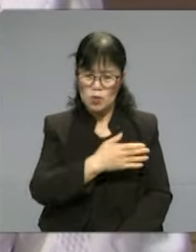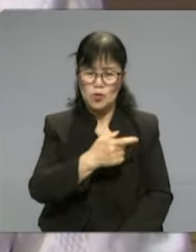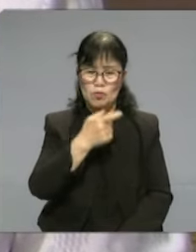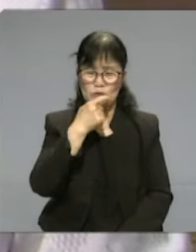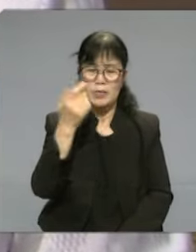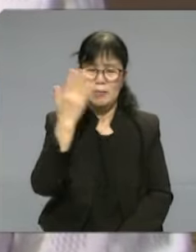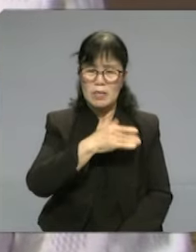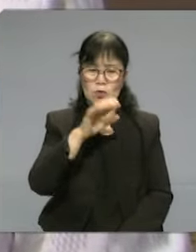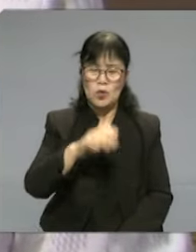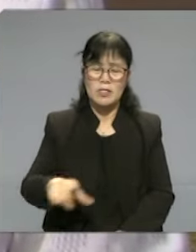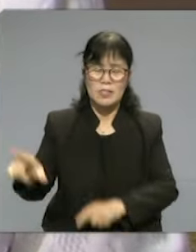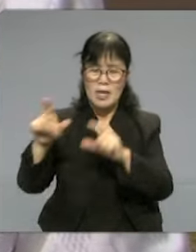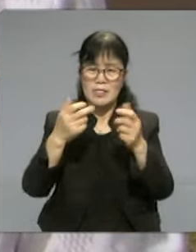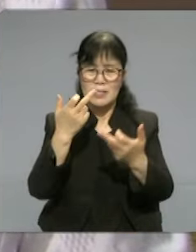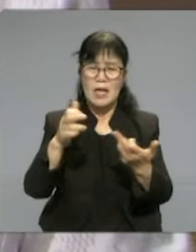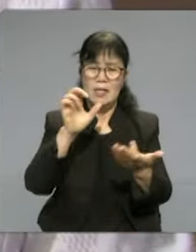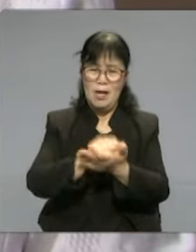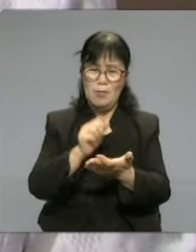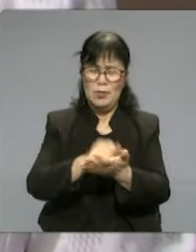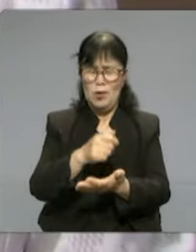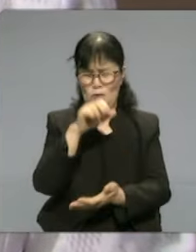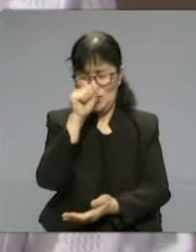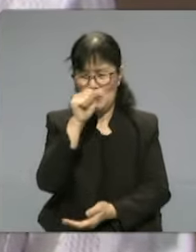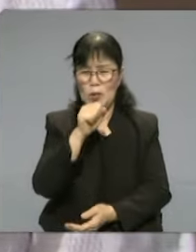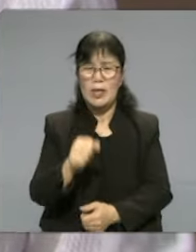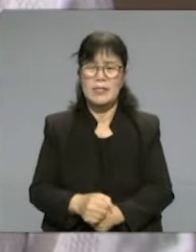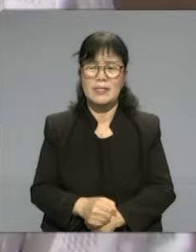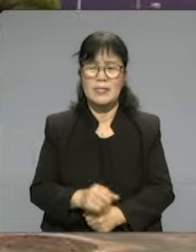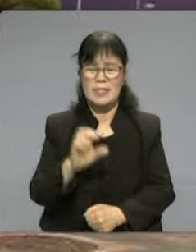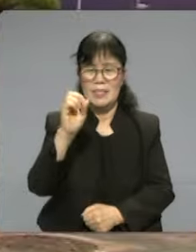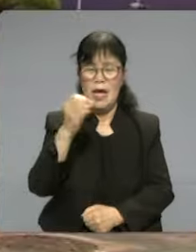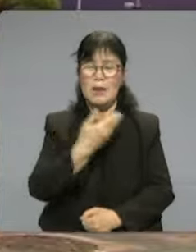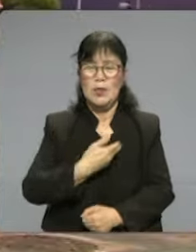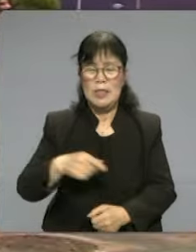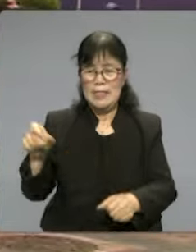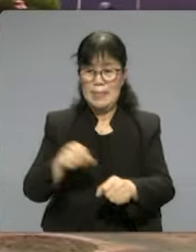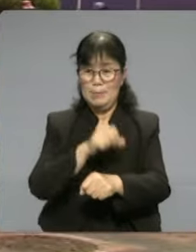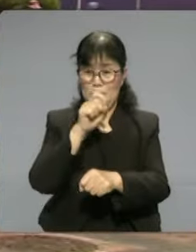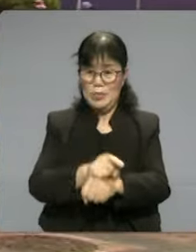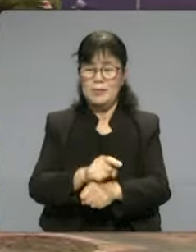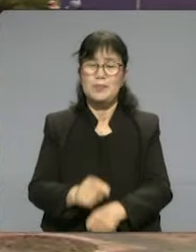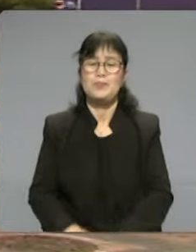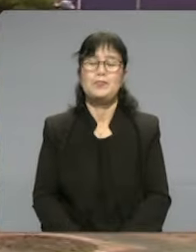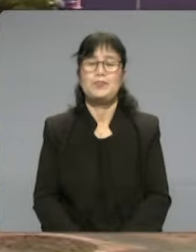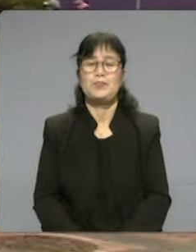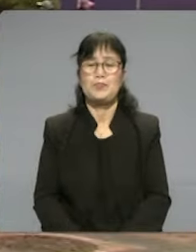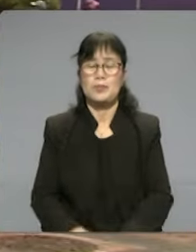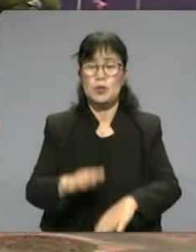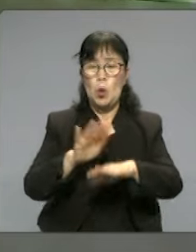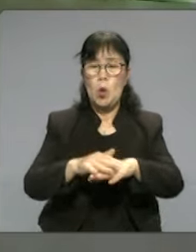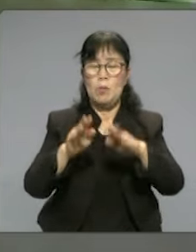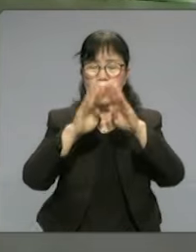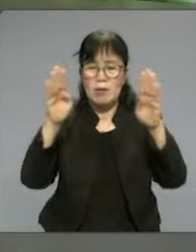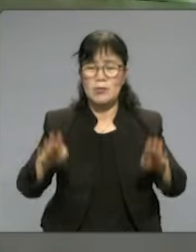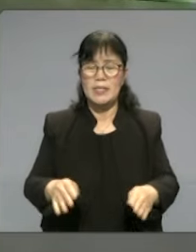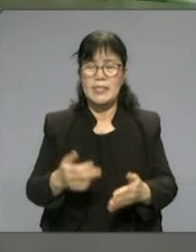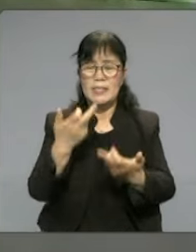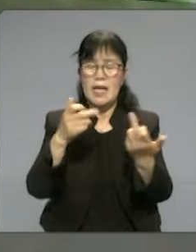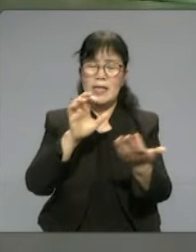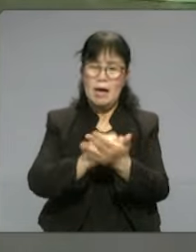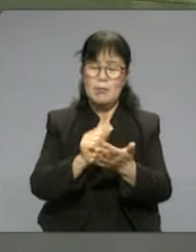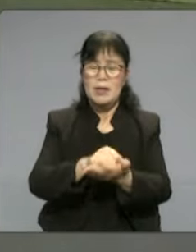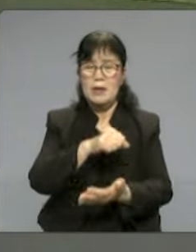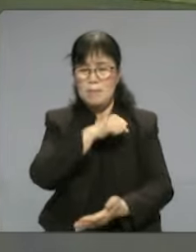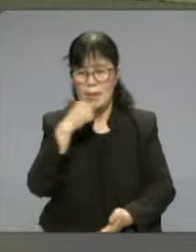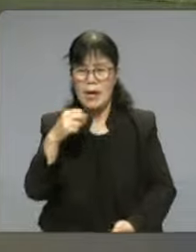맑은 곳에서 잘한 산나물이 얼마나 좋겠습니까 양평만의 특색입니다 친환경 농업 박물관에는 양평 산나물의 막과